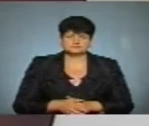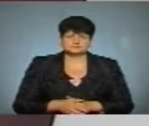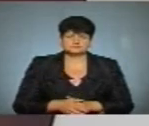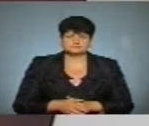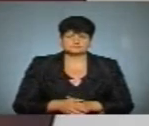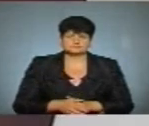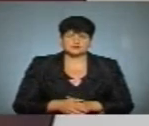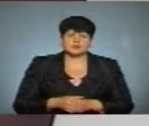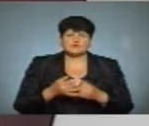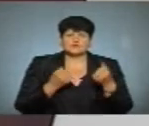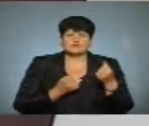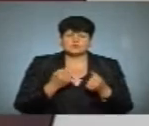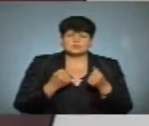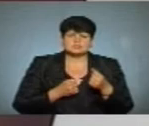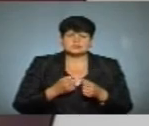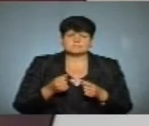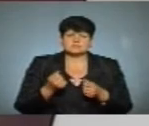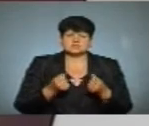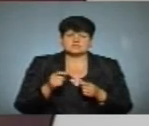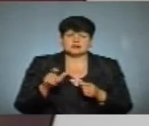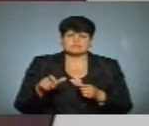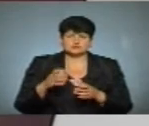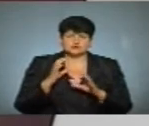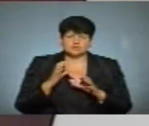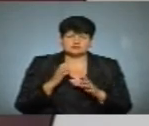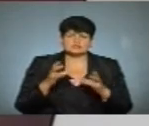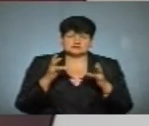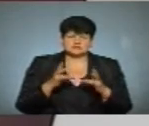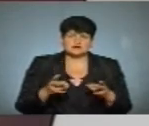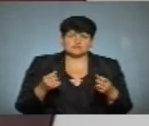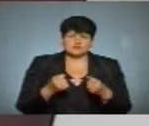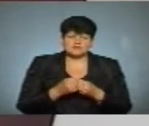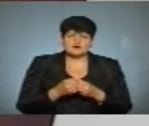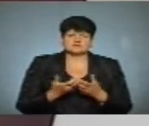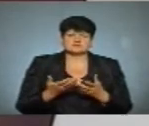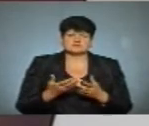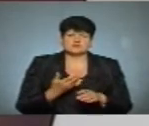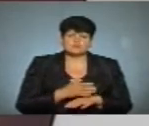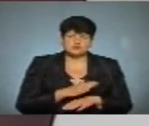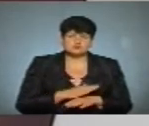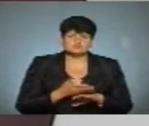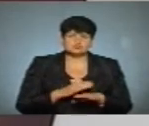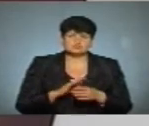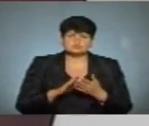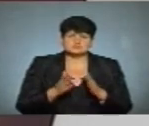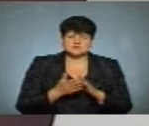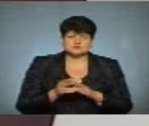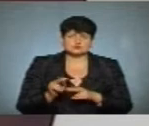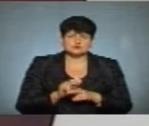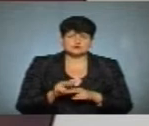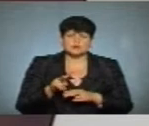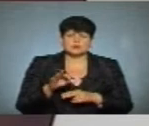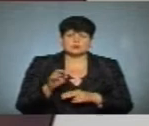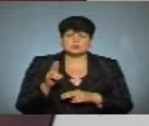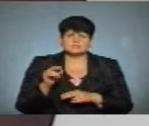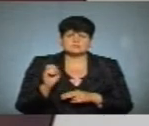Водій пасажирського автобуса, житель Тернопільської області, який травмувався в аварії в Польщі, і зараз у важкому стані його лікують у медзакладі міста Лоць,